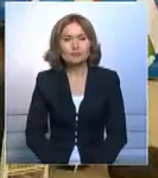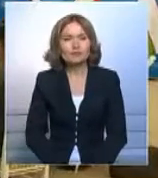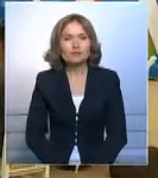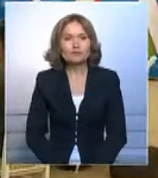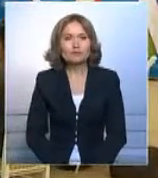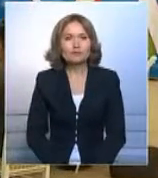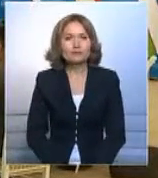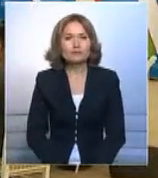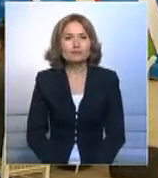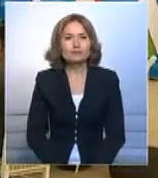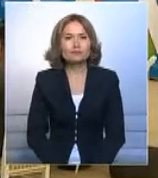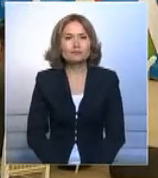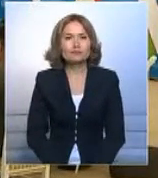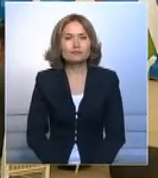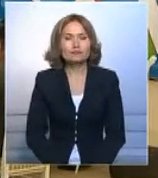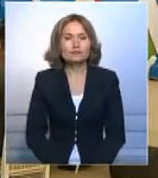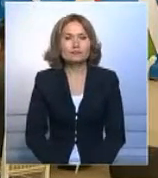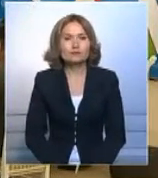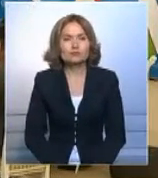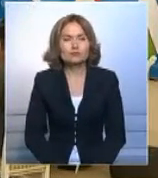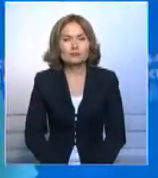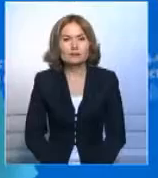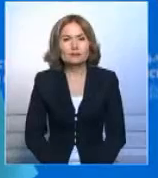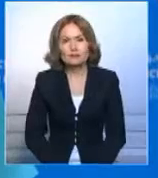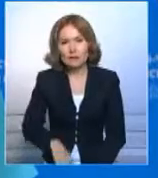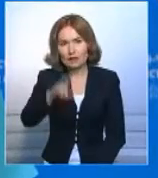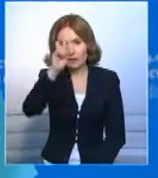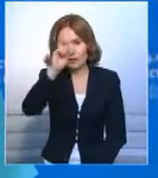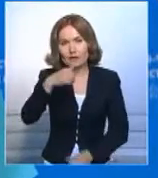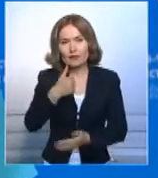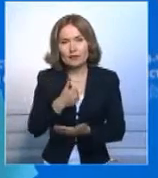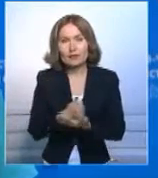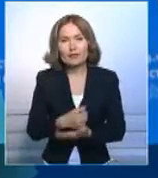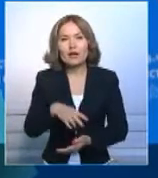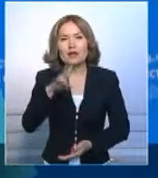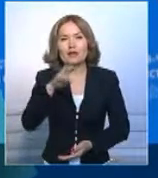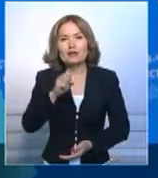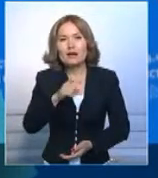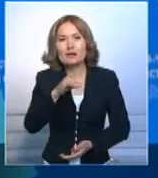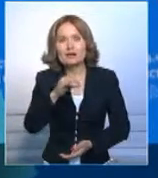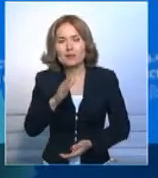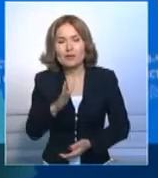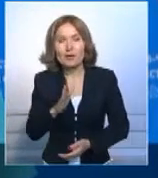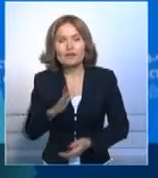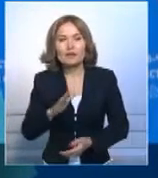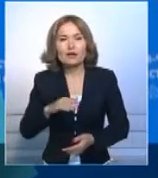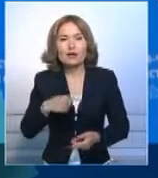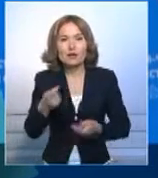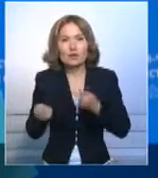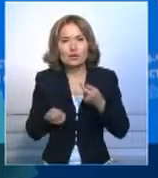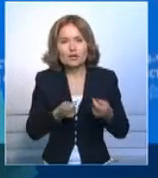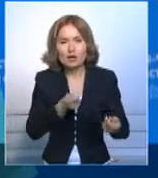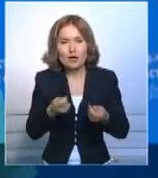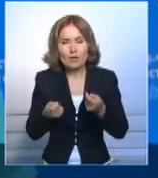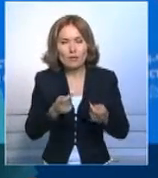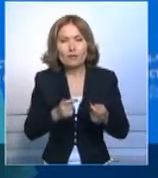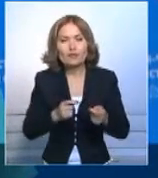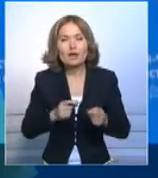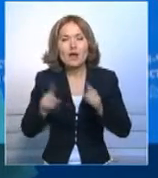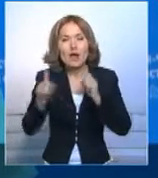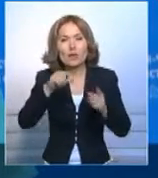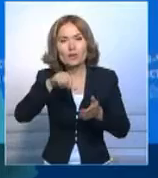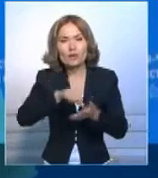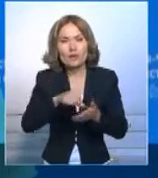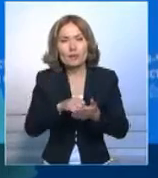Представляется весьма актуальная инициатива президента Казахстана. Елбасы Нұрсұлтан Назарбаевтың Біріккен ұлттар ұйымы бас ассамблеясының 70-ші сессиясында ұйым